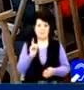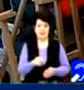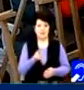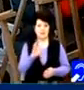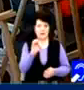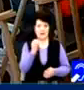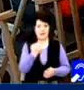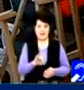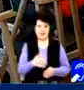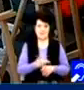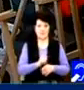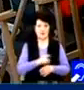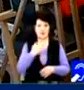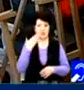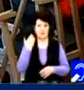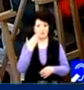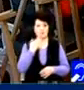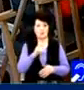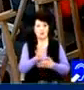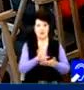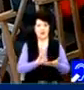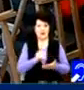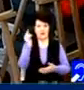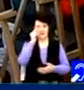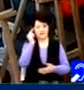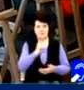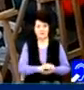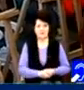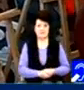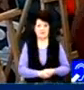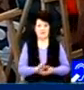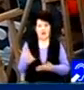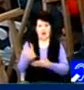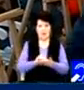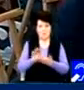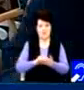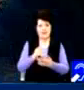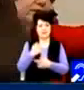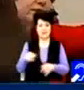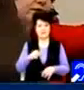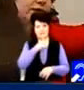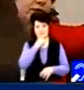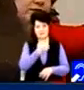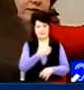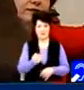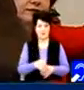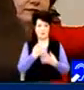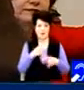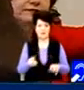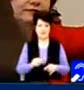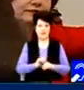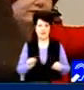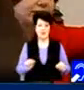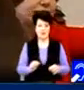ei foarte ușor învață din din a imita a copia de la alții de vârsta lor o altă eroină